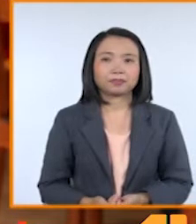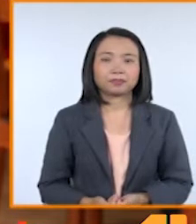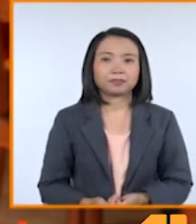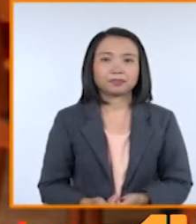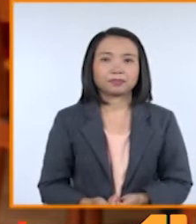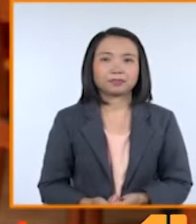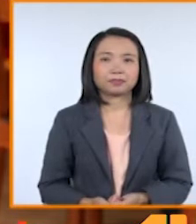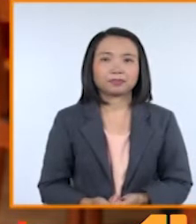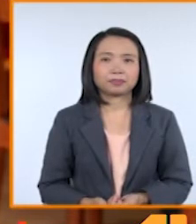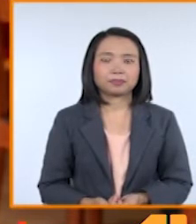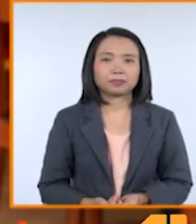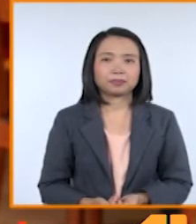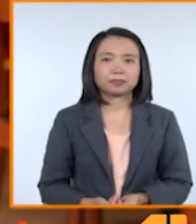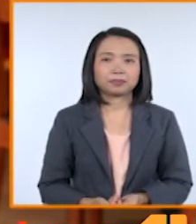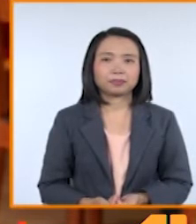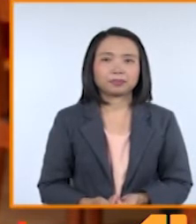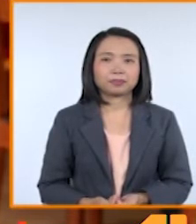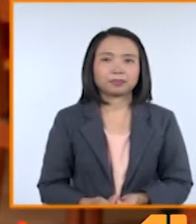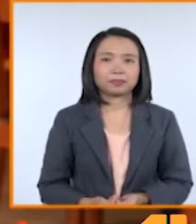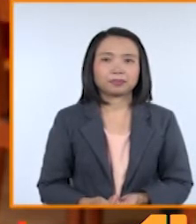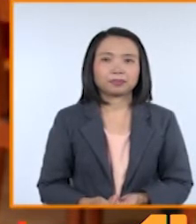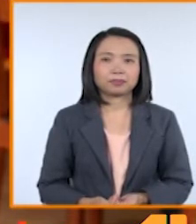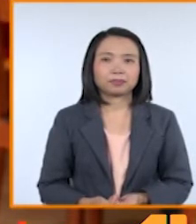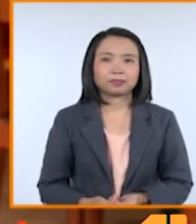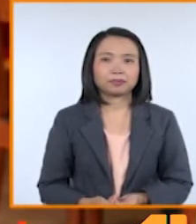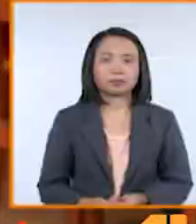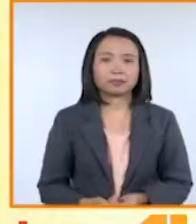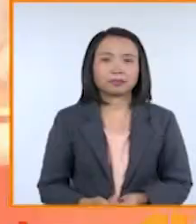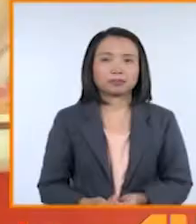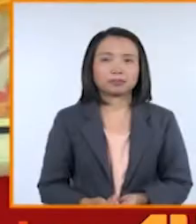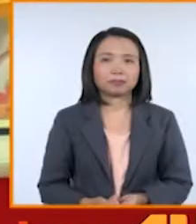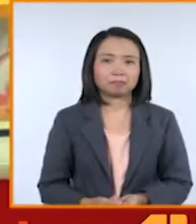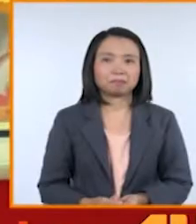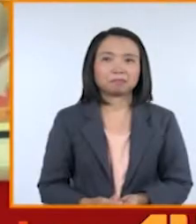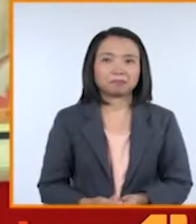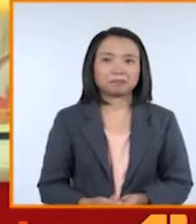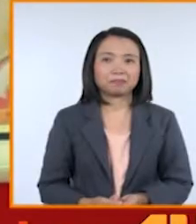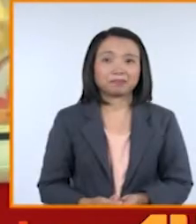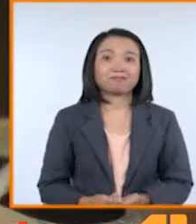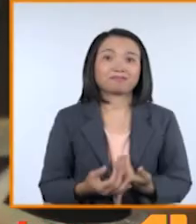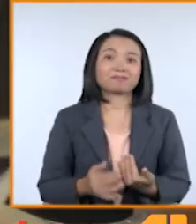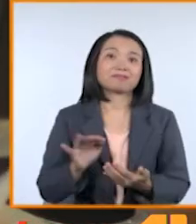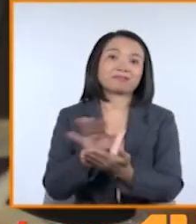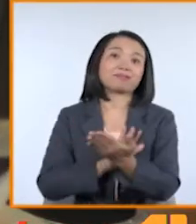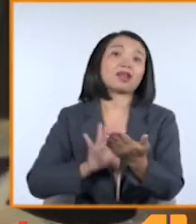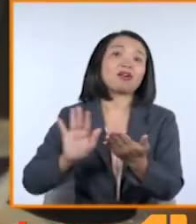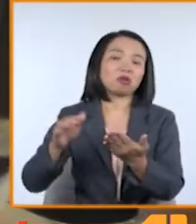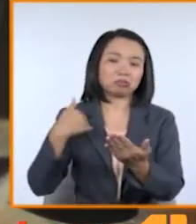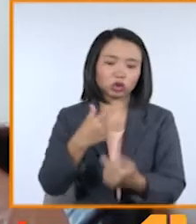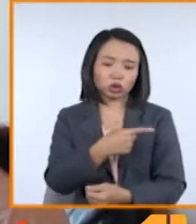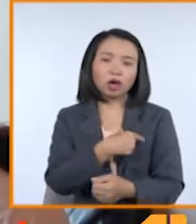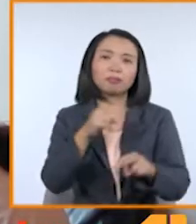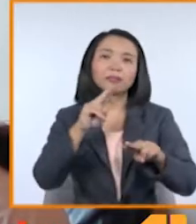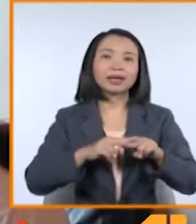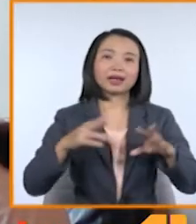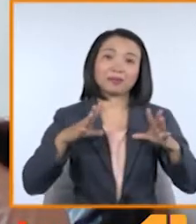believe we still can, you know, like maintain our brand value and everything. ปัจจุบันชาวกัมพูชายังชื่นชอบการไปนั่งพัก